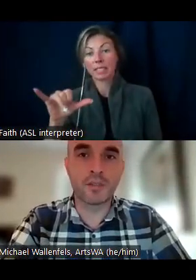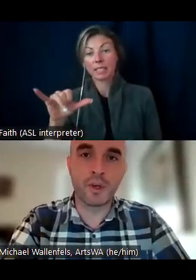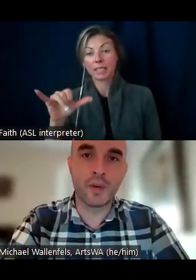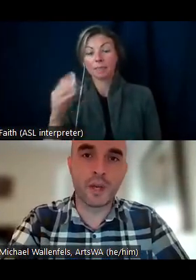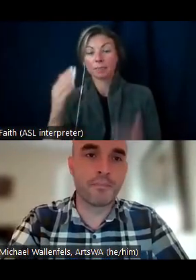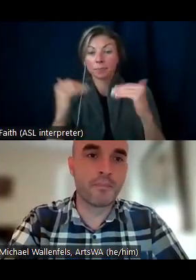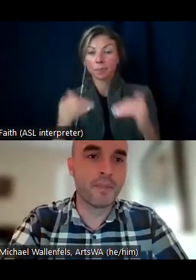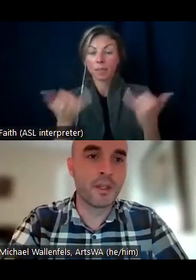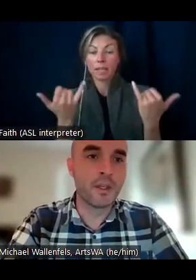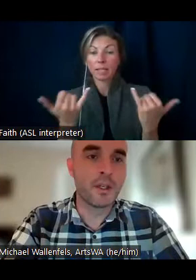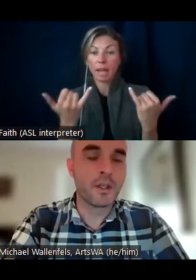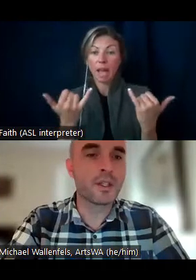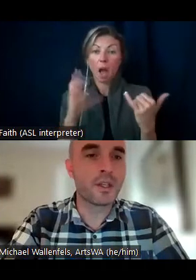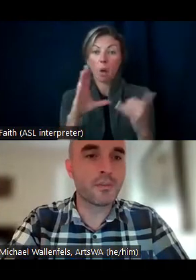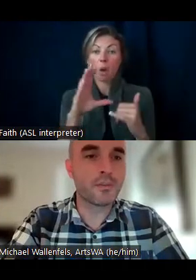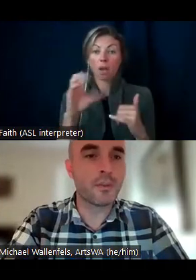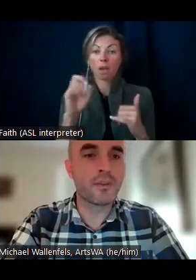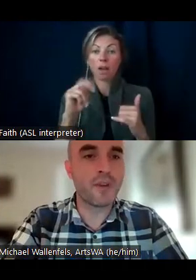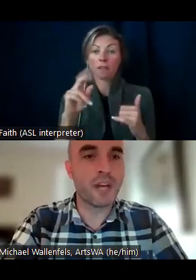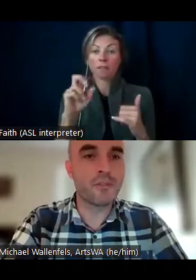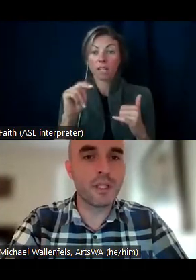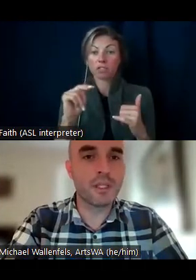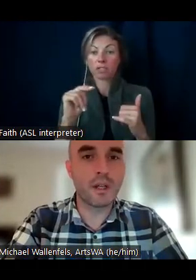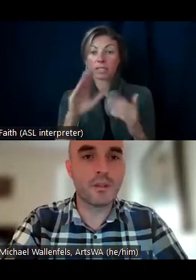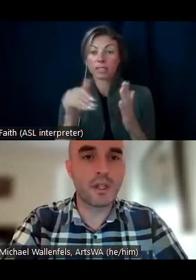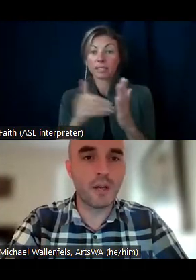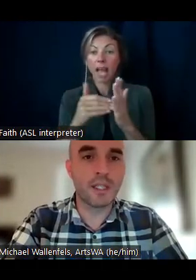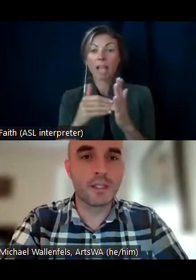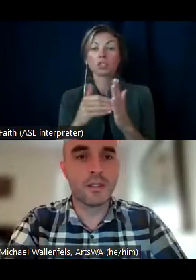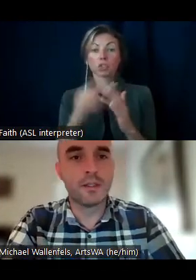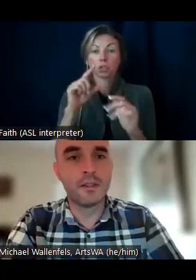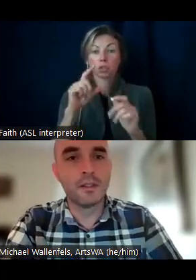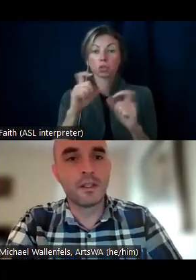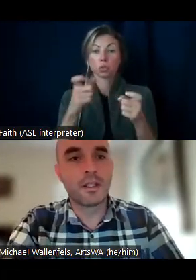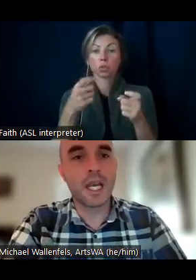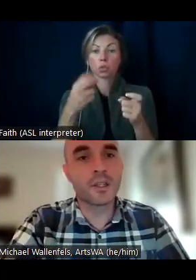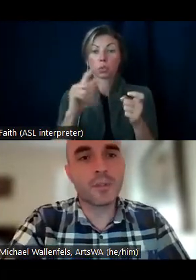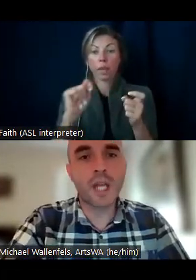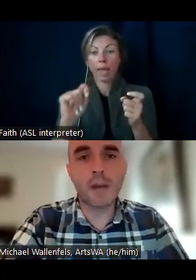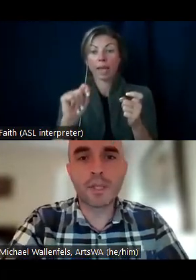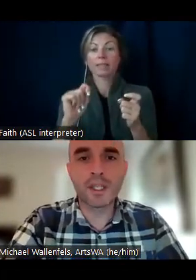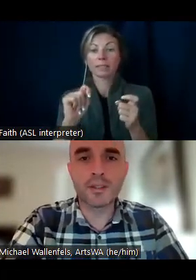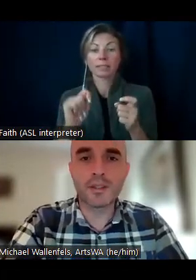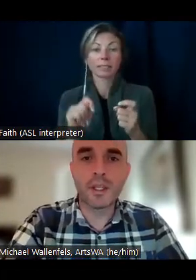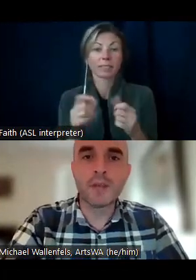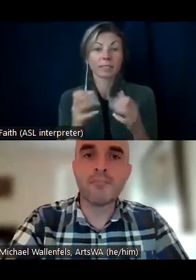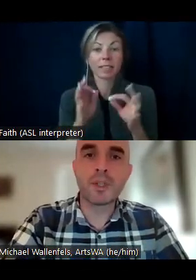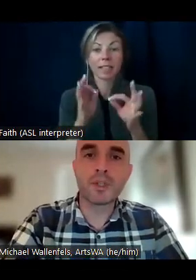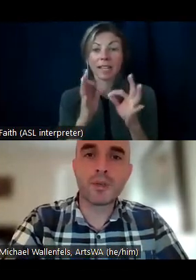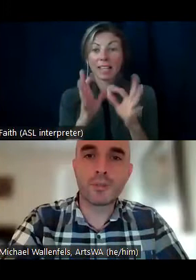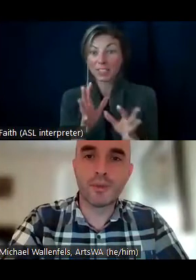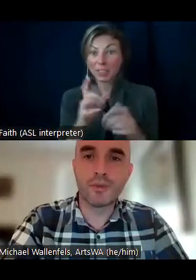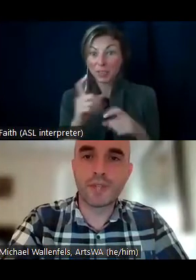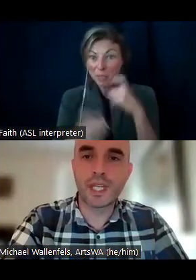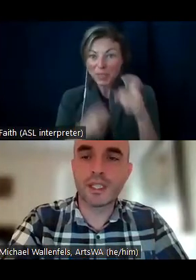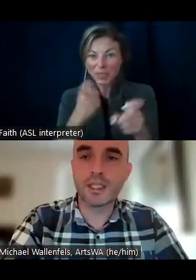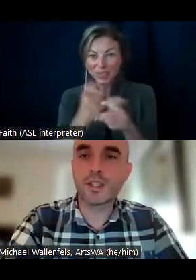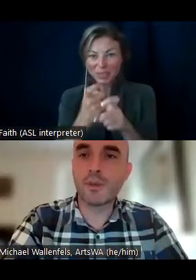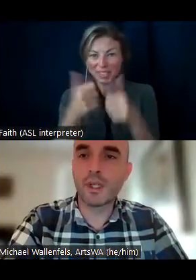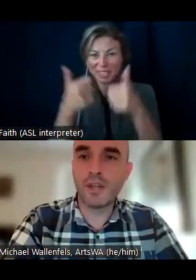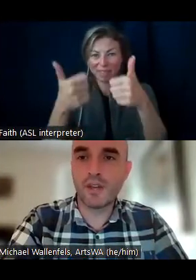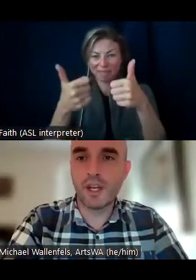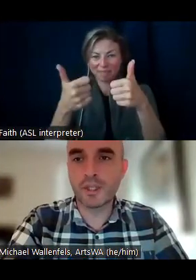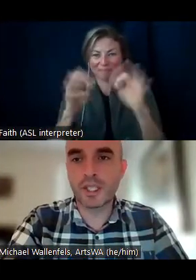다 자격이 안 되죠. 그다음에 이제 컨벤션 센터 보조금에 대해 얘기하는데요. 이게 500만 달러에 지급이